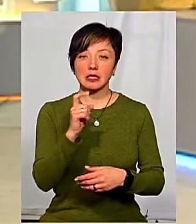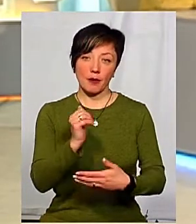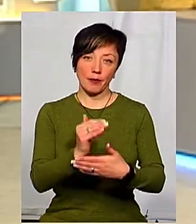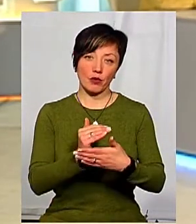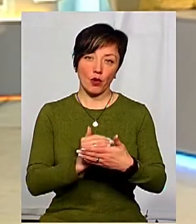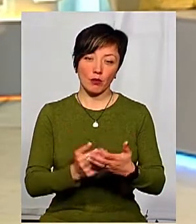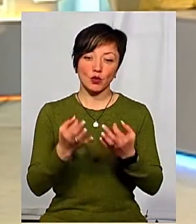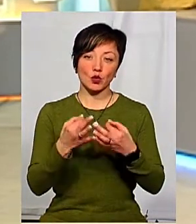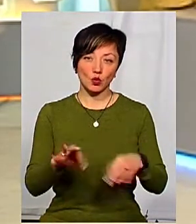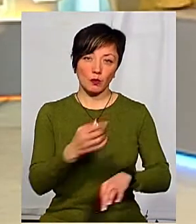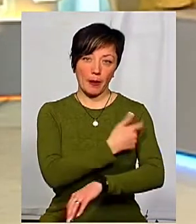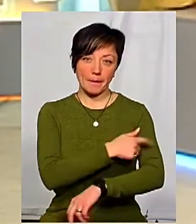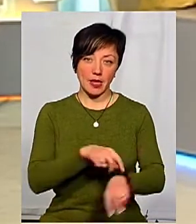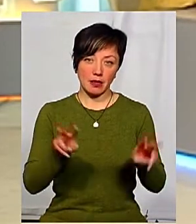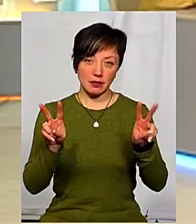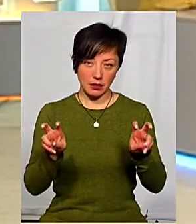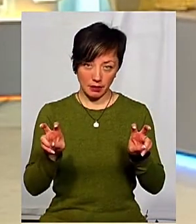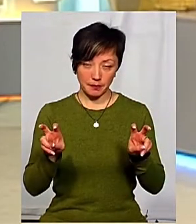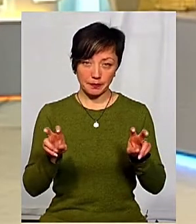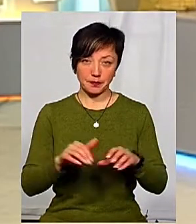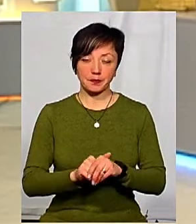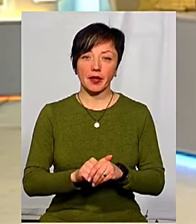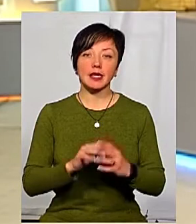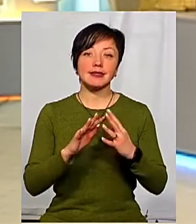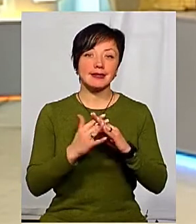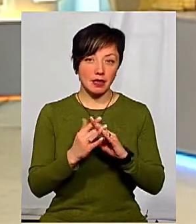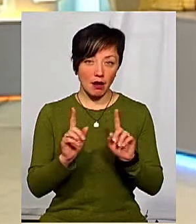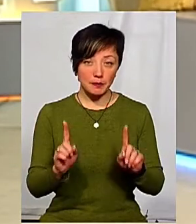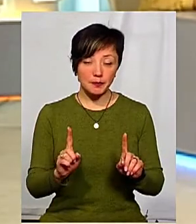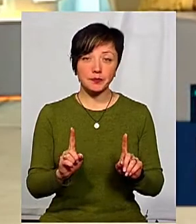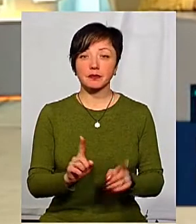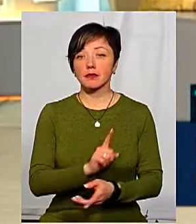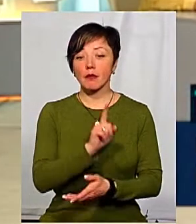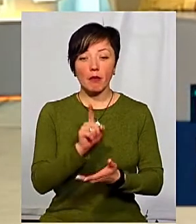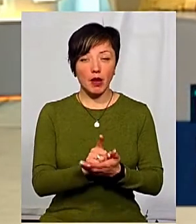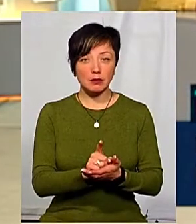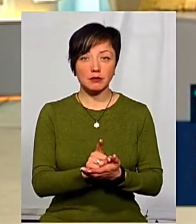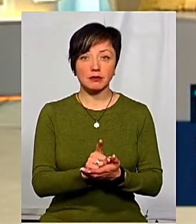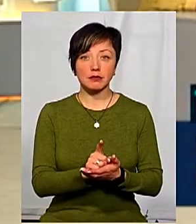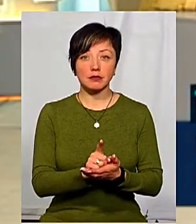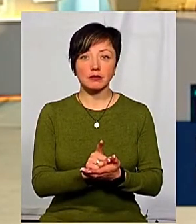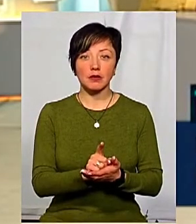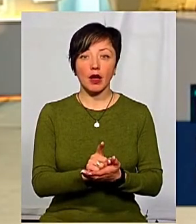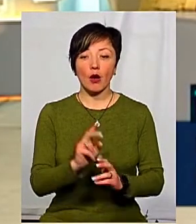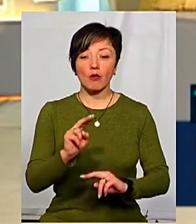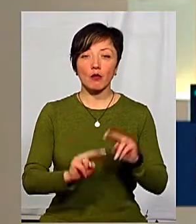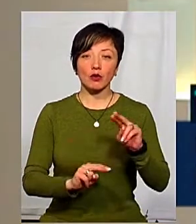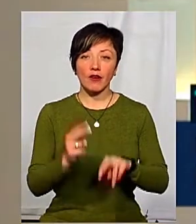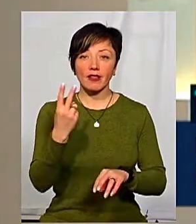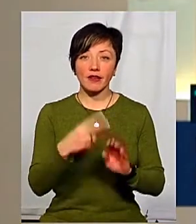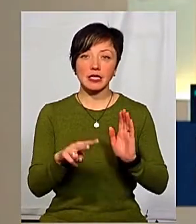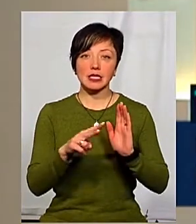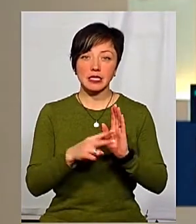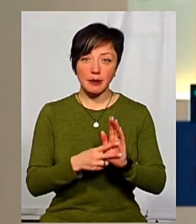програмою «Доступна медицина», мається на увазі сільська медицина, мали побудувати 27 амбулаторій і